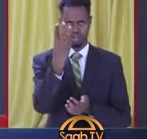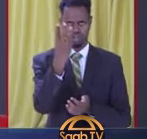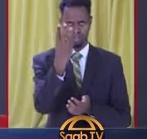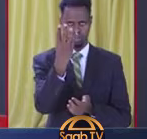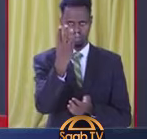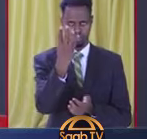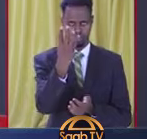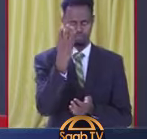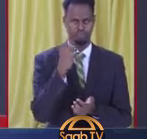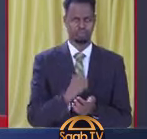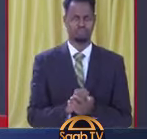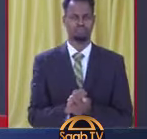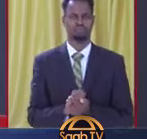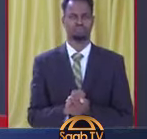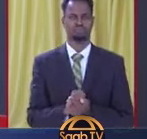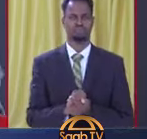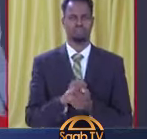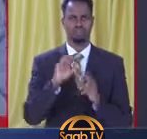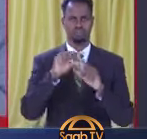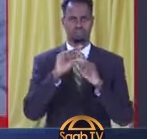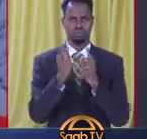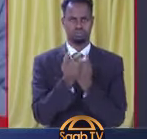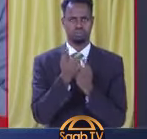Baarlamaanka wuxuu dooniya xisbiya